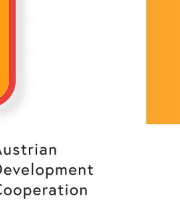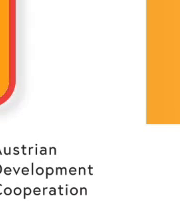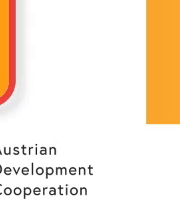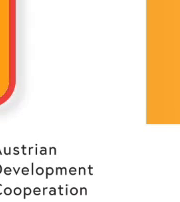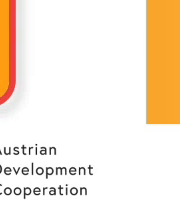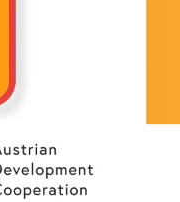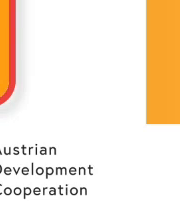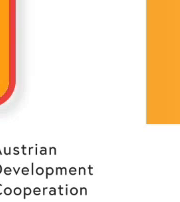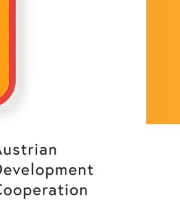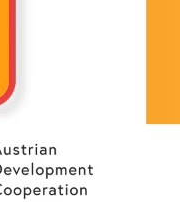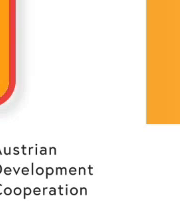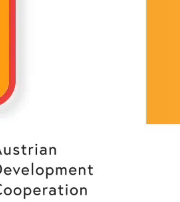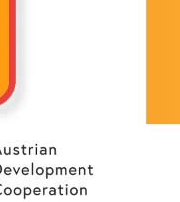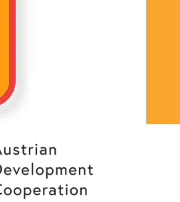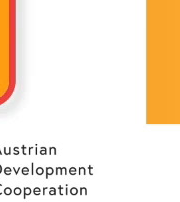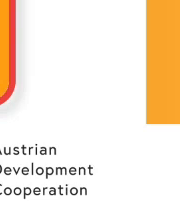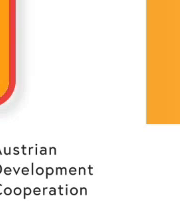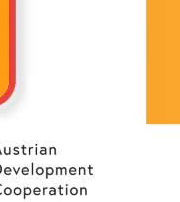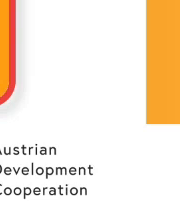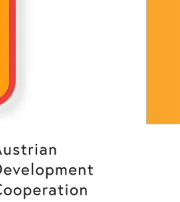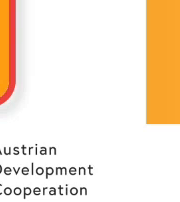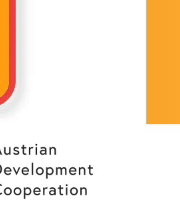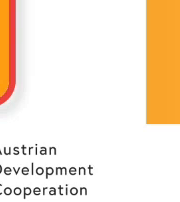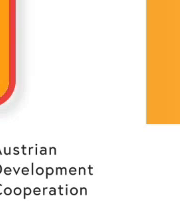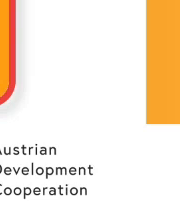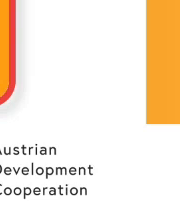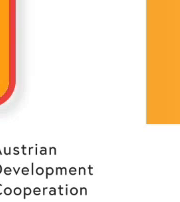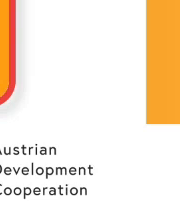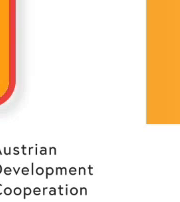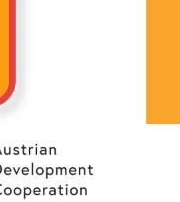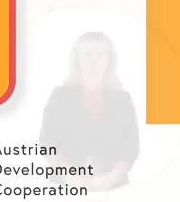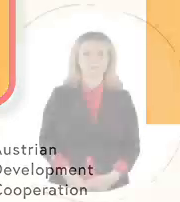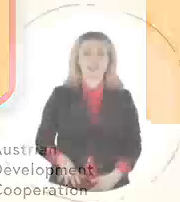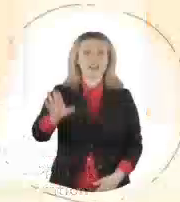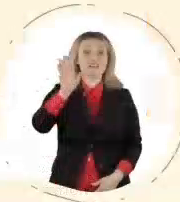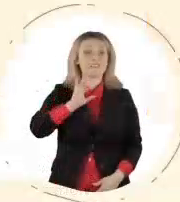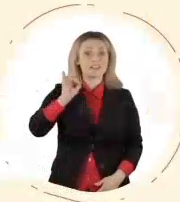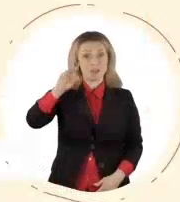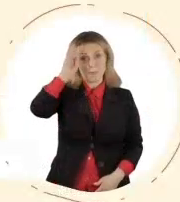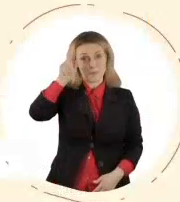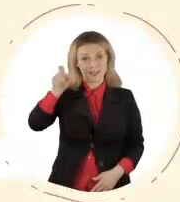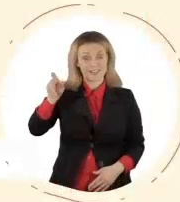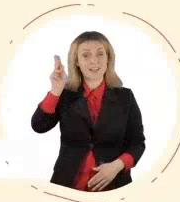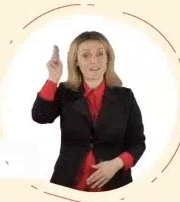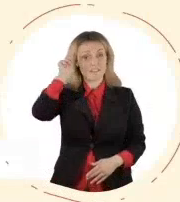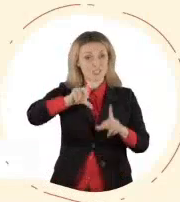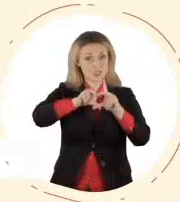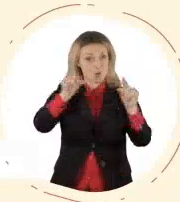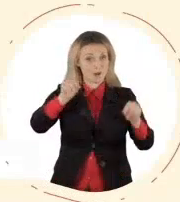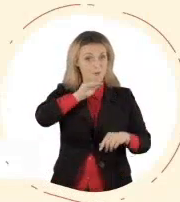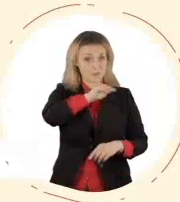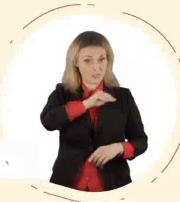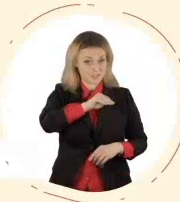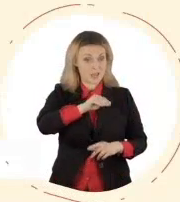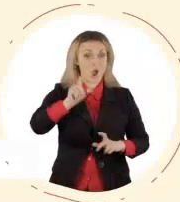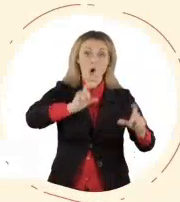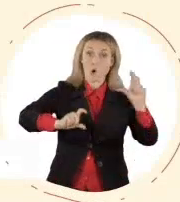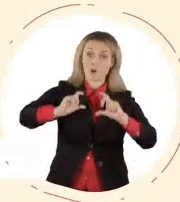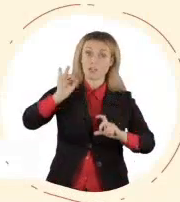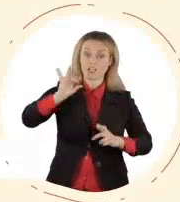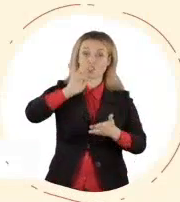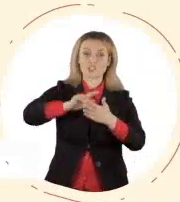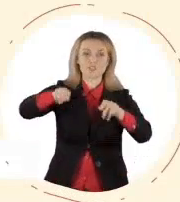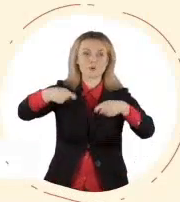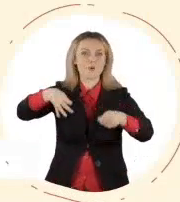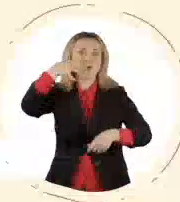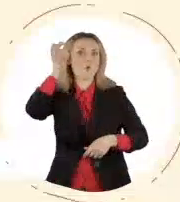Moldova. Vă rog, regie, să proiectați materialul video. Fetele și băieții din școlile profesionale, colegii și centre